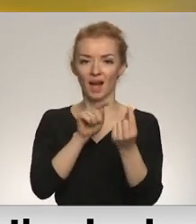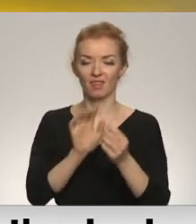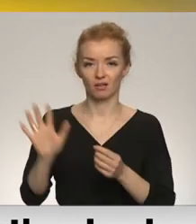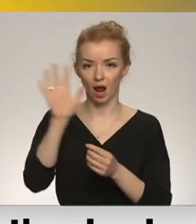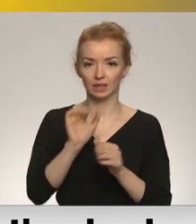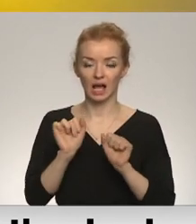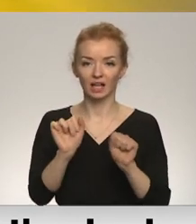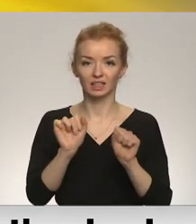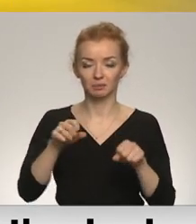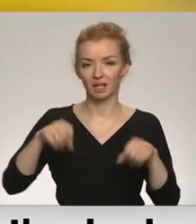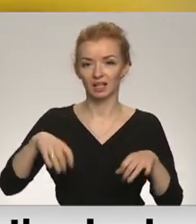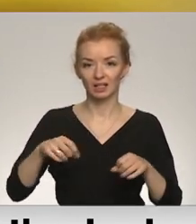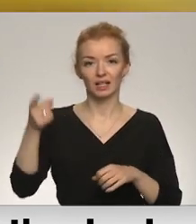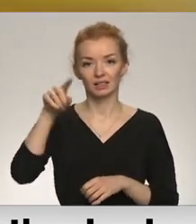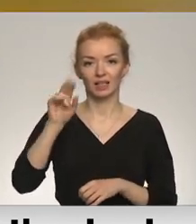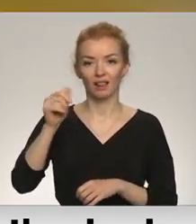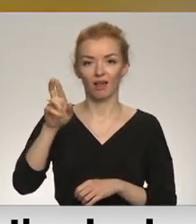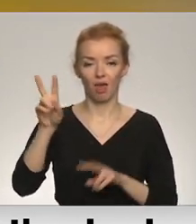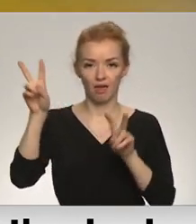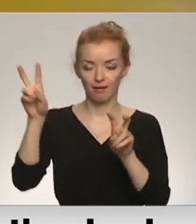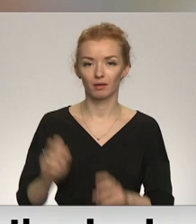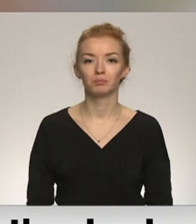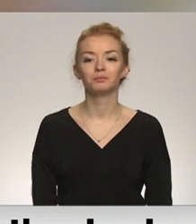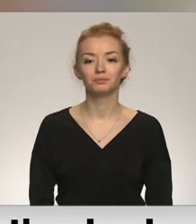aizsardzības raķetes Stinger.